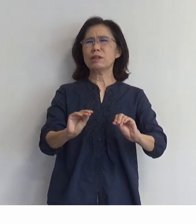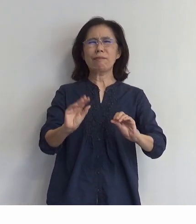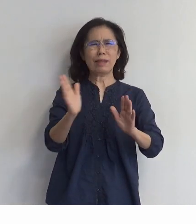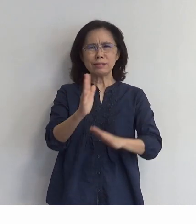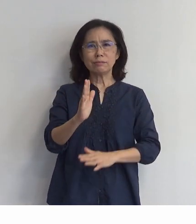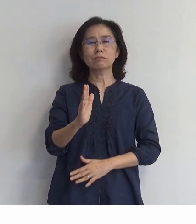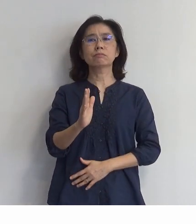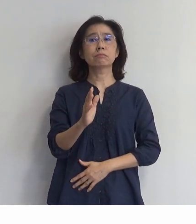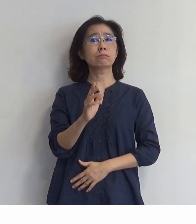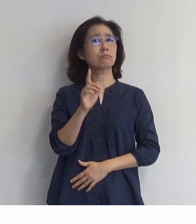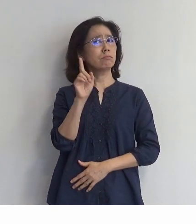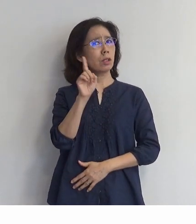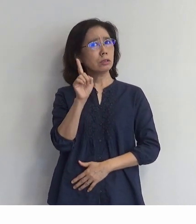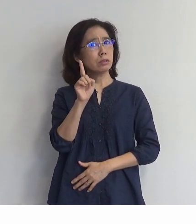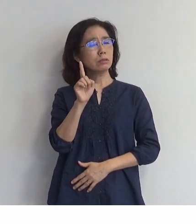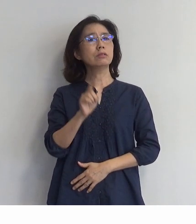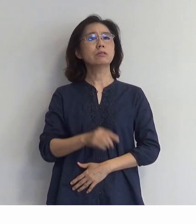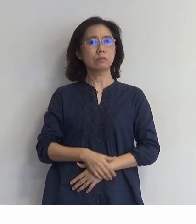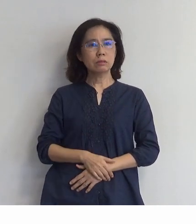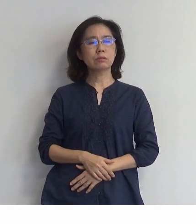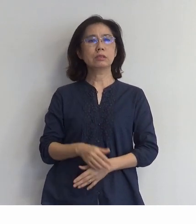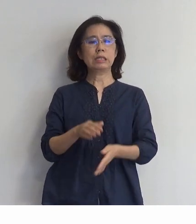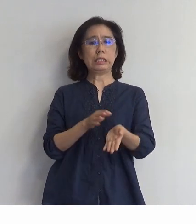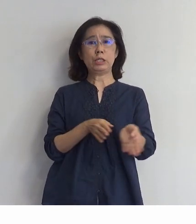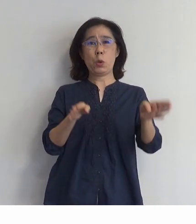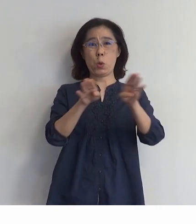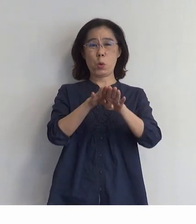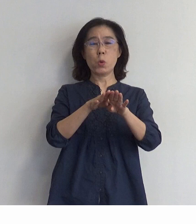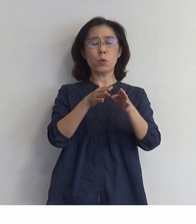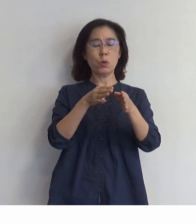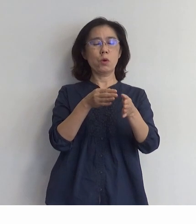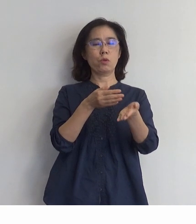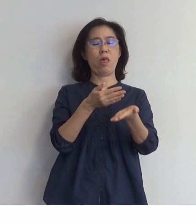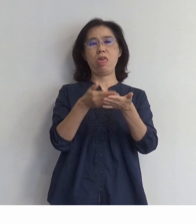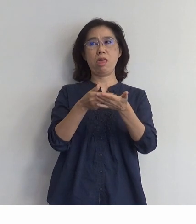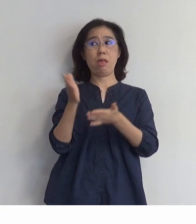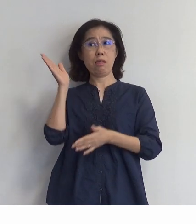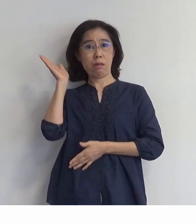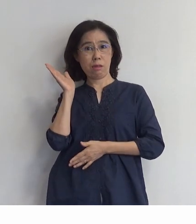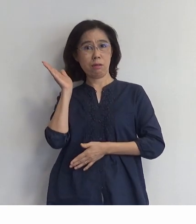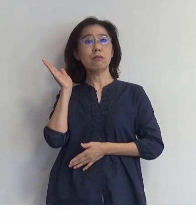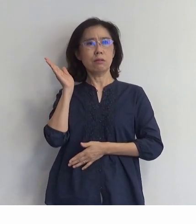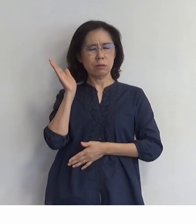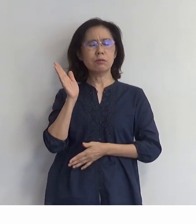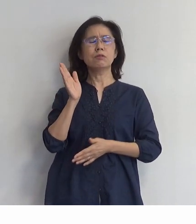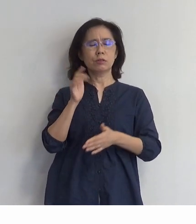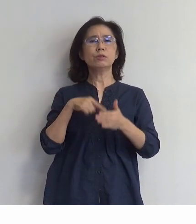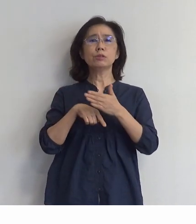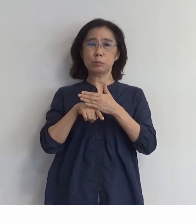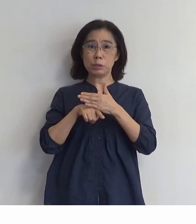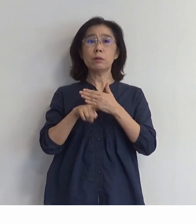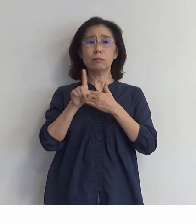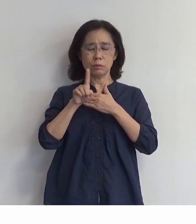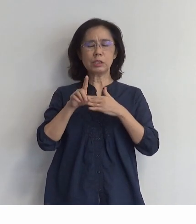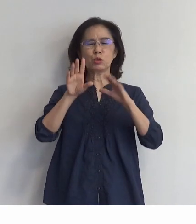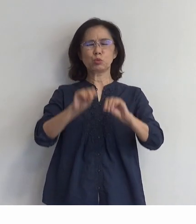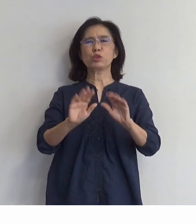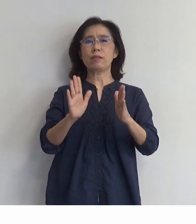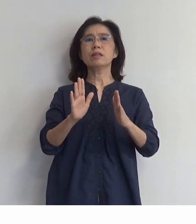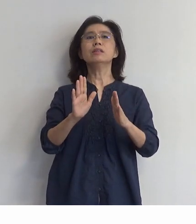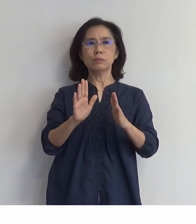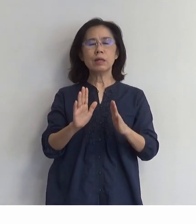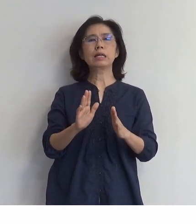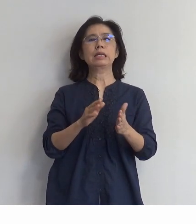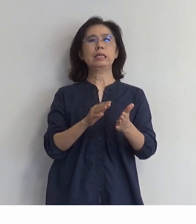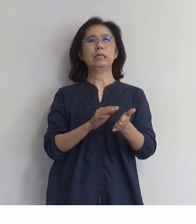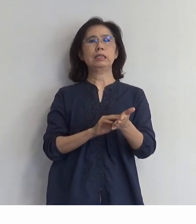ないとは何でしょう。医療機関のイラストがついています。そうです、つぶさないでほしいのは命を守る医